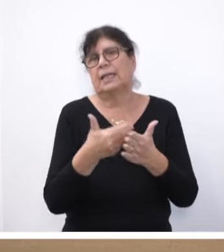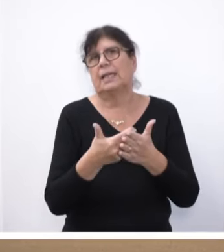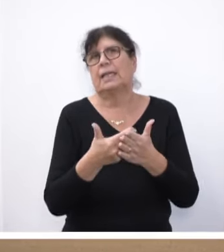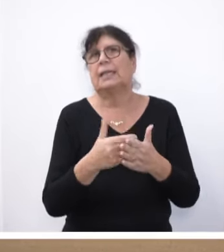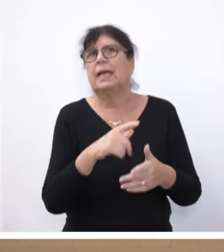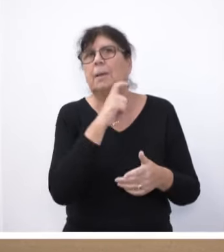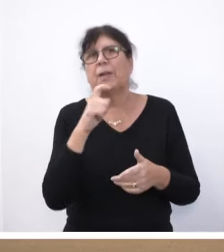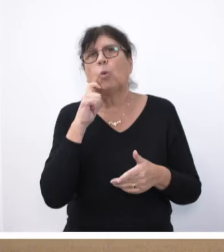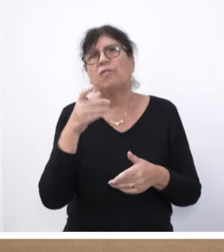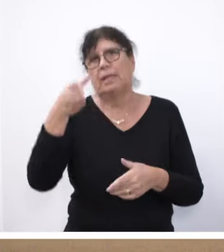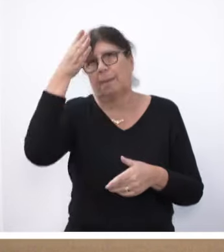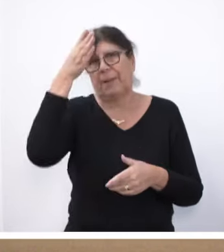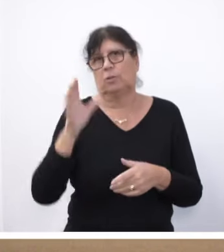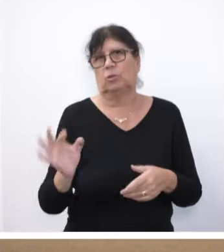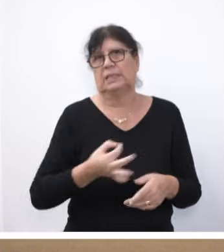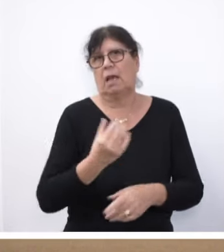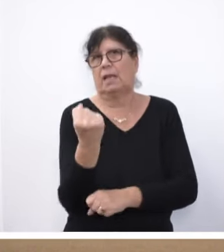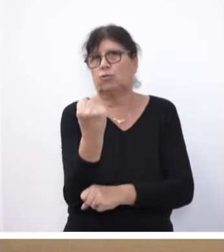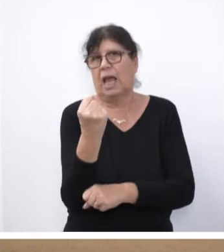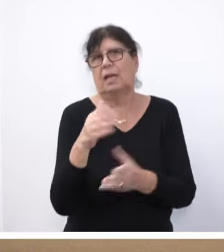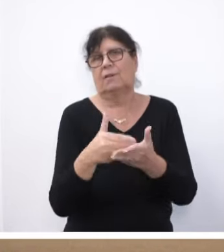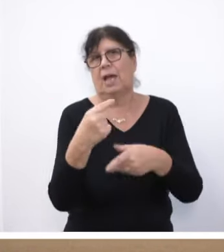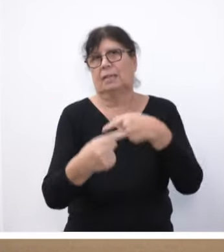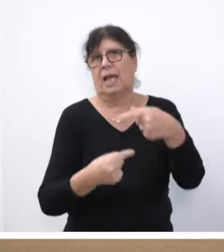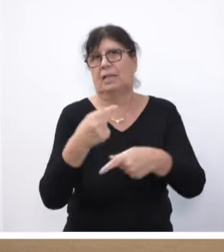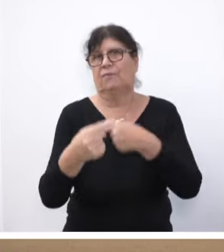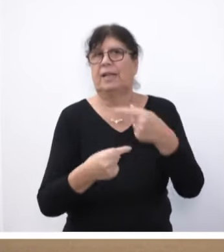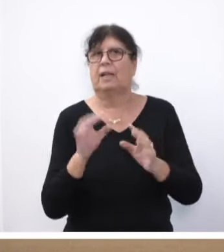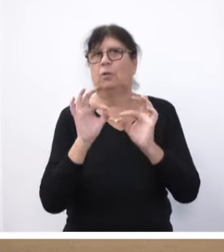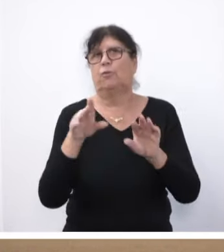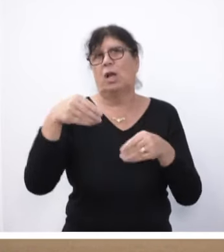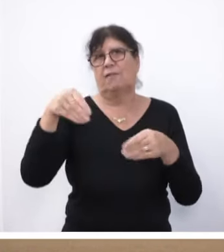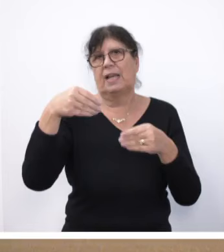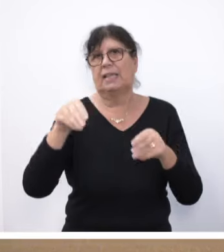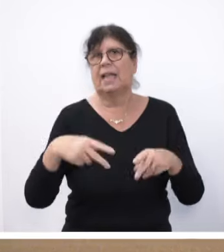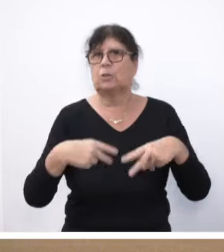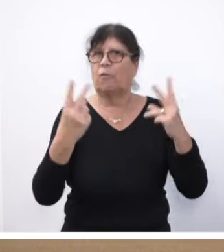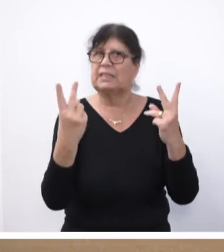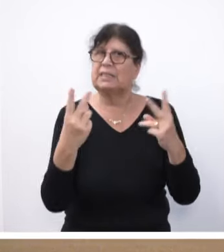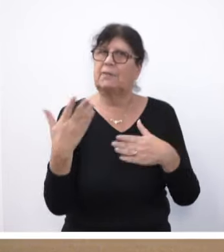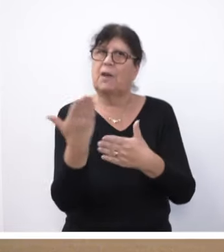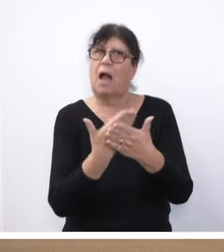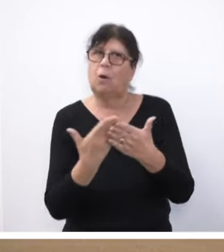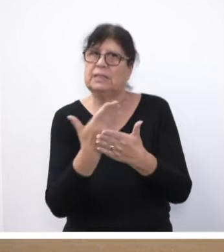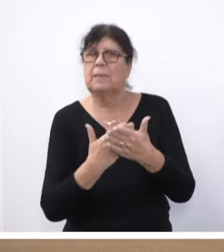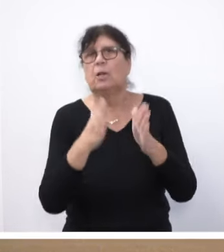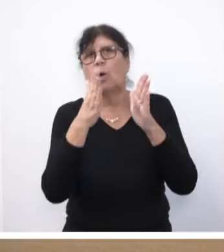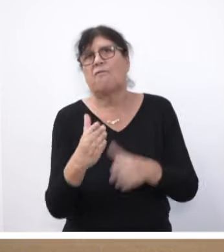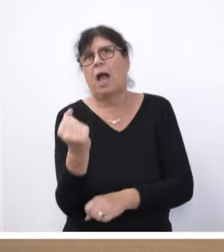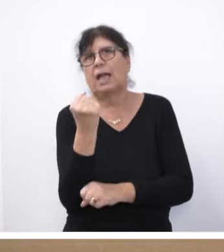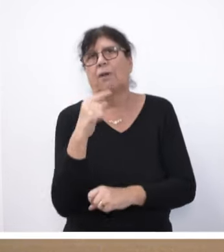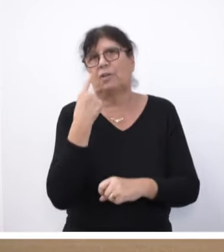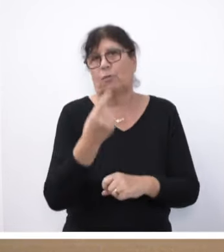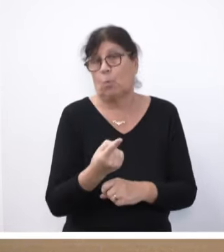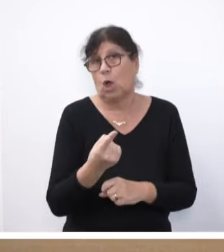die berufliche Bildung im Saarland stärken und weiterentwickeln für eine Qualitätsoffensive zur Ausbildung der Fachkräfte von morgen,